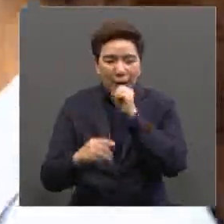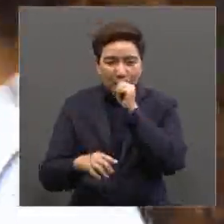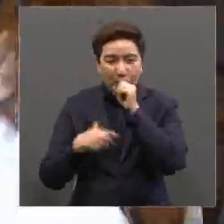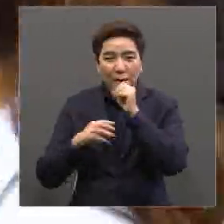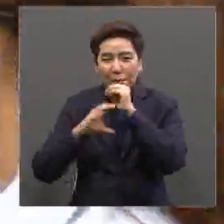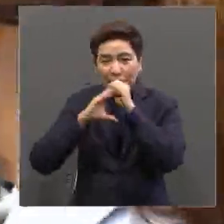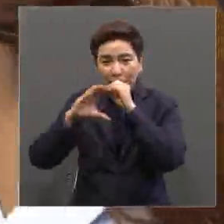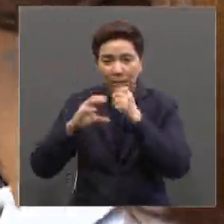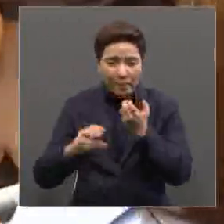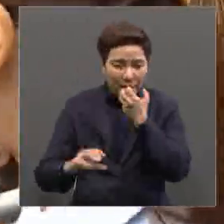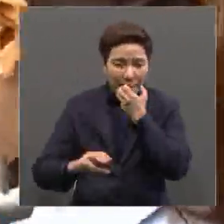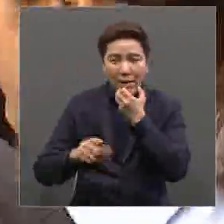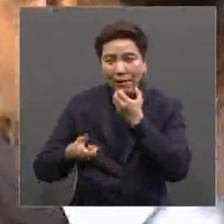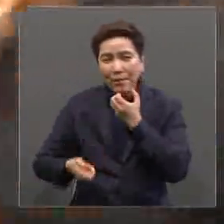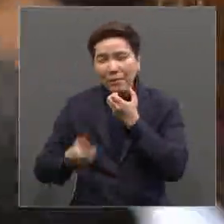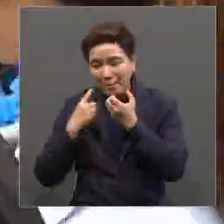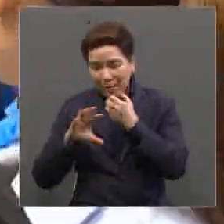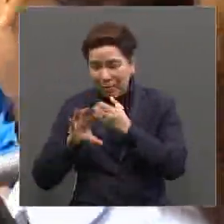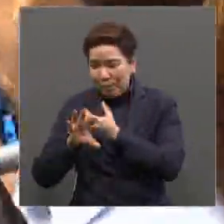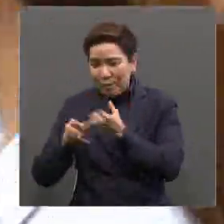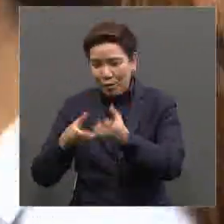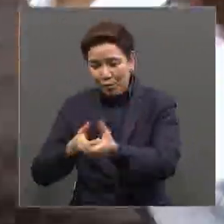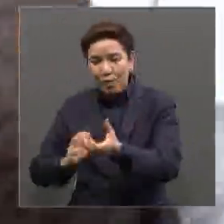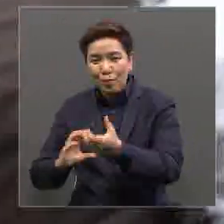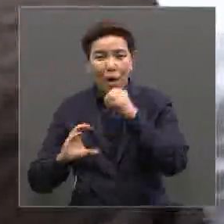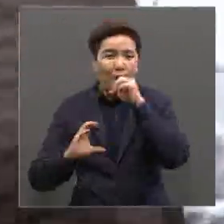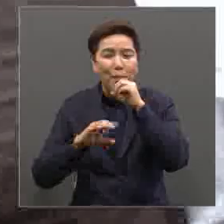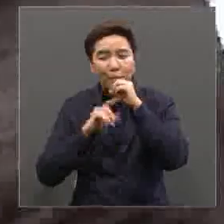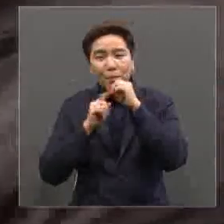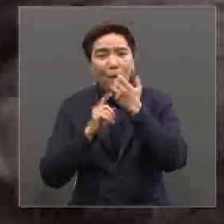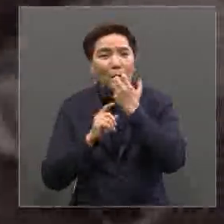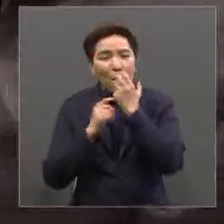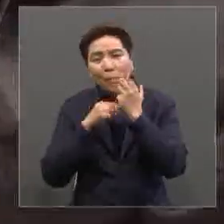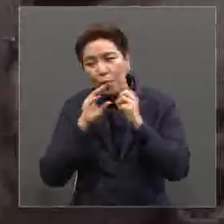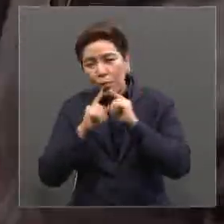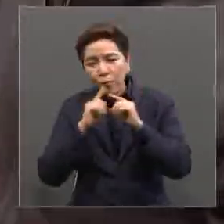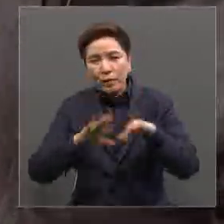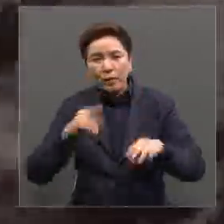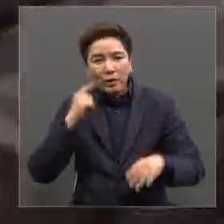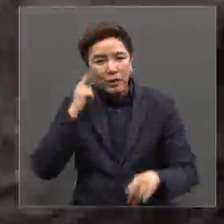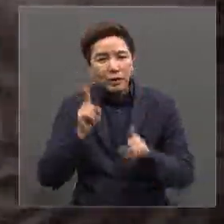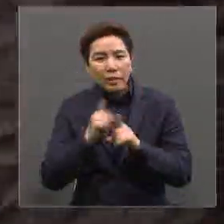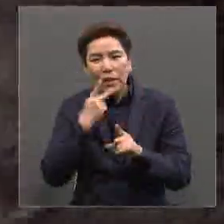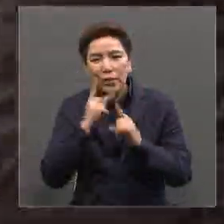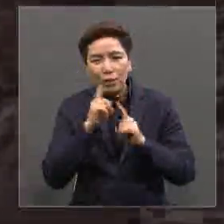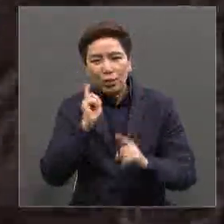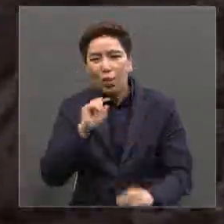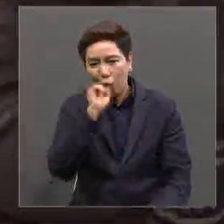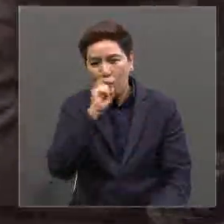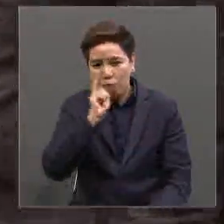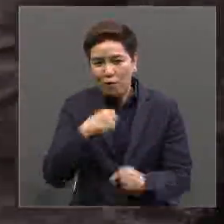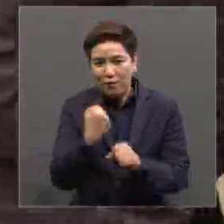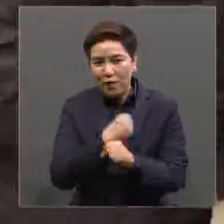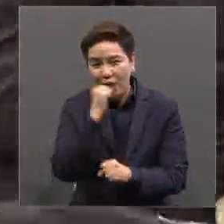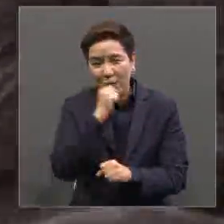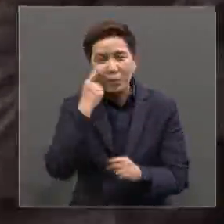ช่ไหมถ้าบ้านเราคือโทรโข่ง โทรโข่งนะคะ เมกะโฟนเนี่ยนะครับพูดกับน้องๆหนูๆเสียงกรี๊ดต้องท่านยุทธต้องไปหัดร้องเพลงทรงอย่างแบ